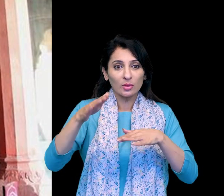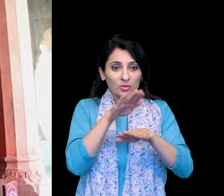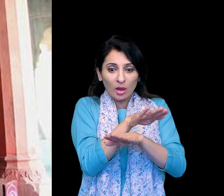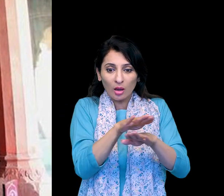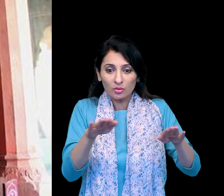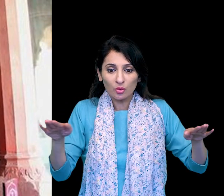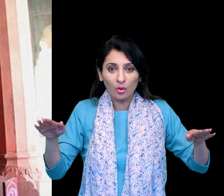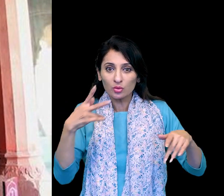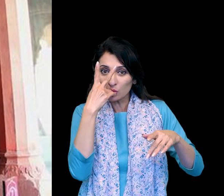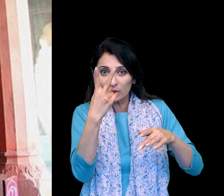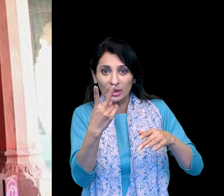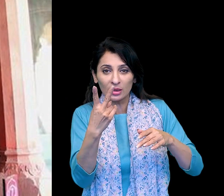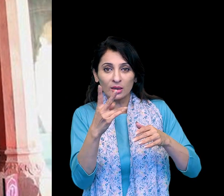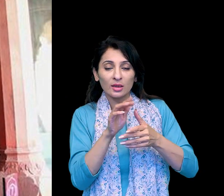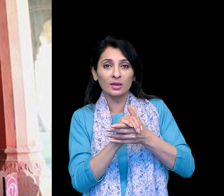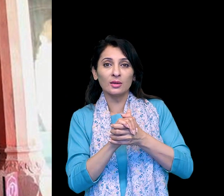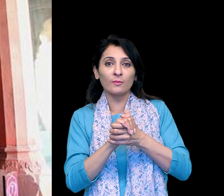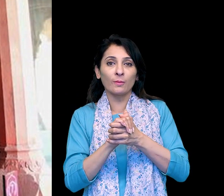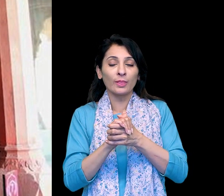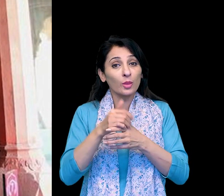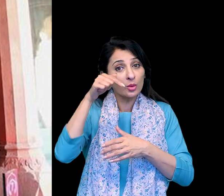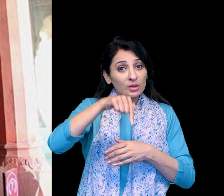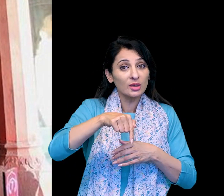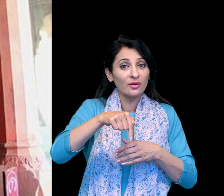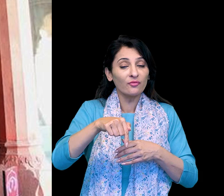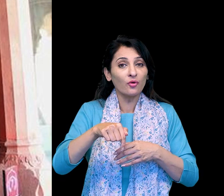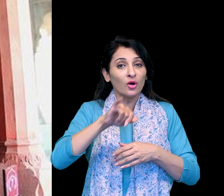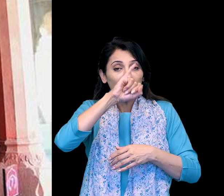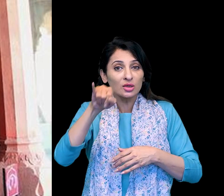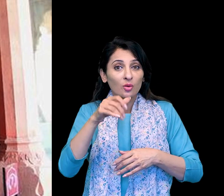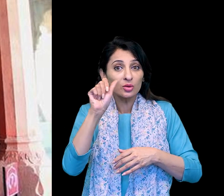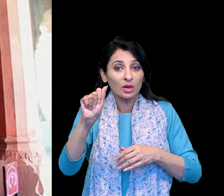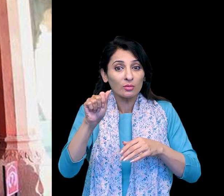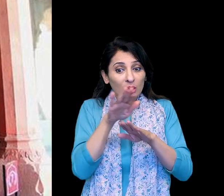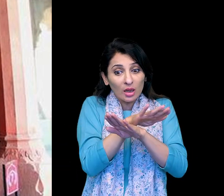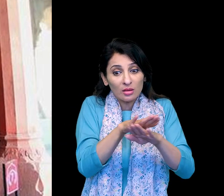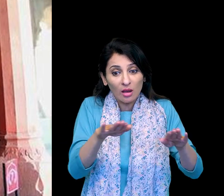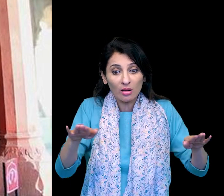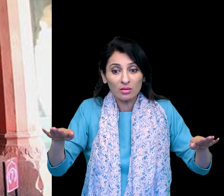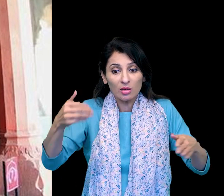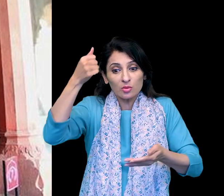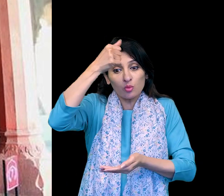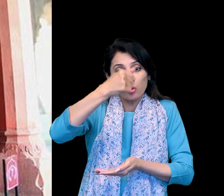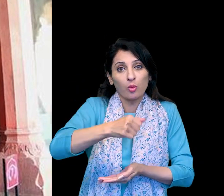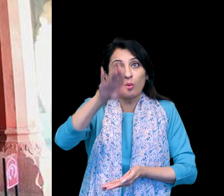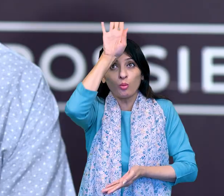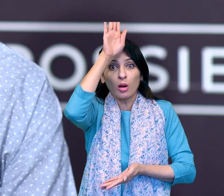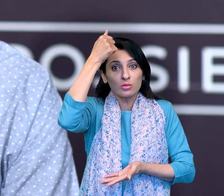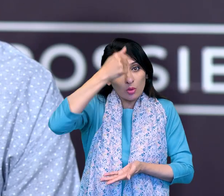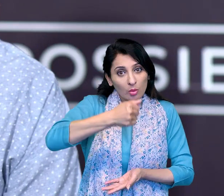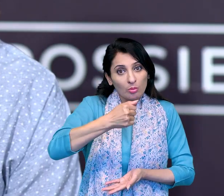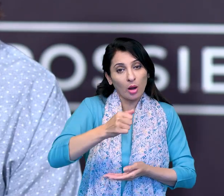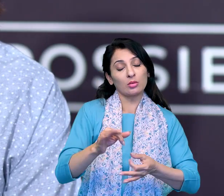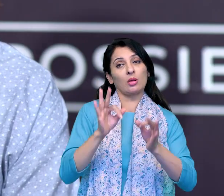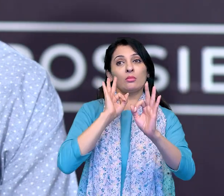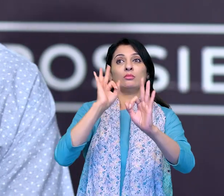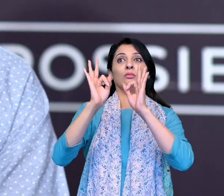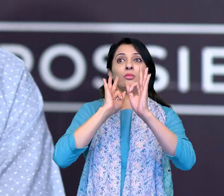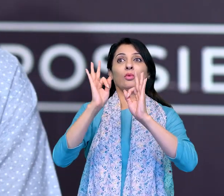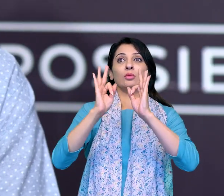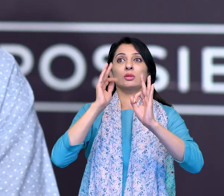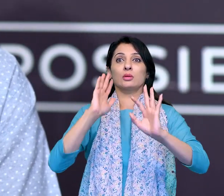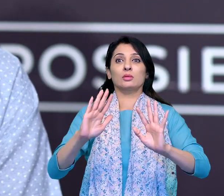अगर आप थोड़ा सा इसको गौर से देखें तो यह है वह जलालुद्दीन अकबर का तख्त जिस पर बैठकर वह फैसले करता था